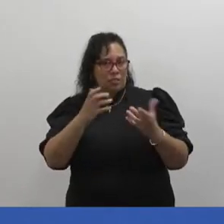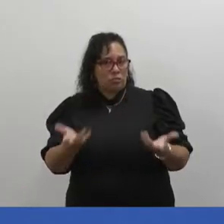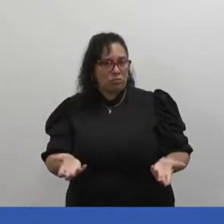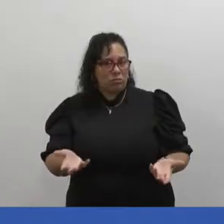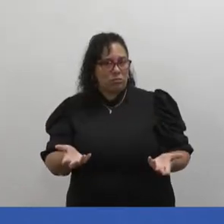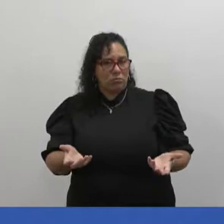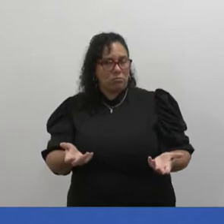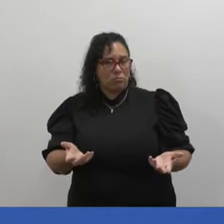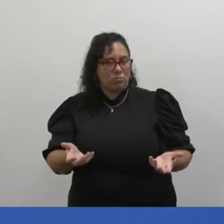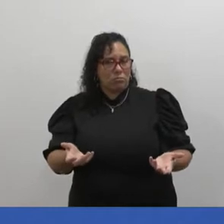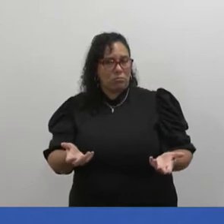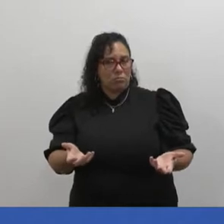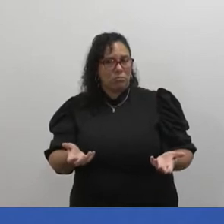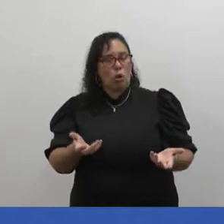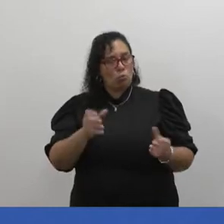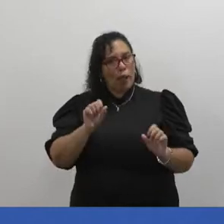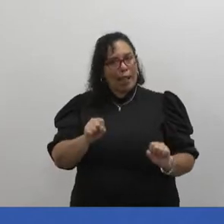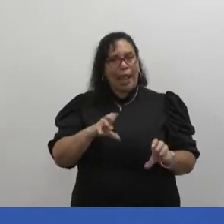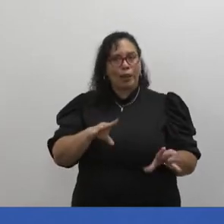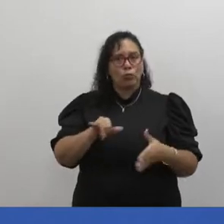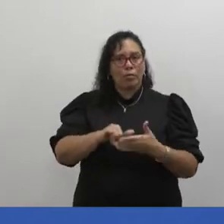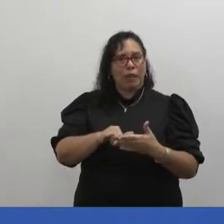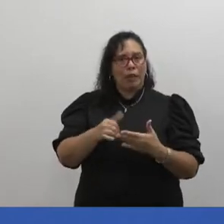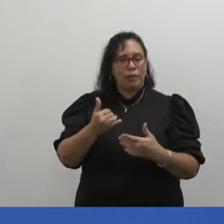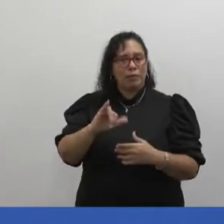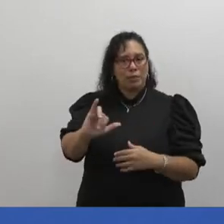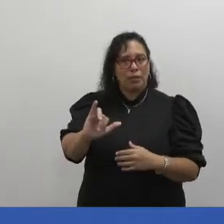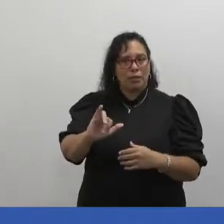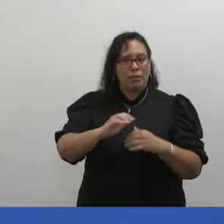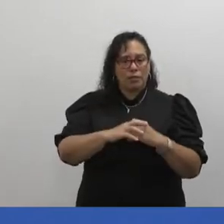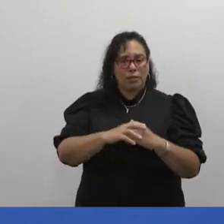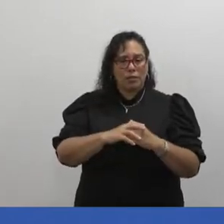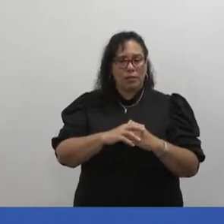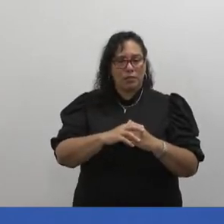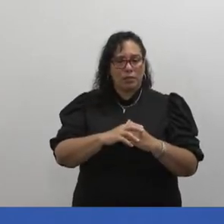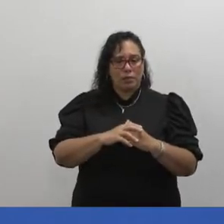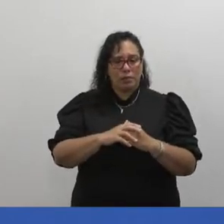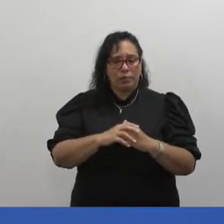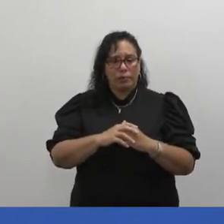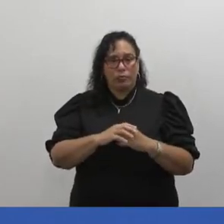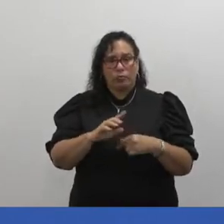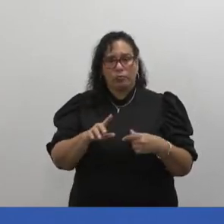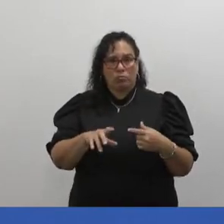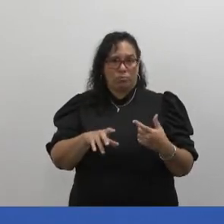dụng dụng năng bóch nào tự lưu vi